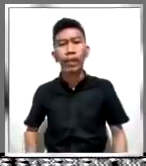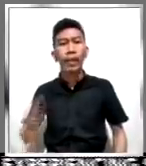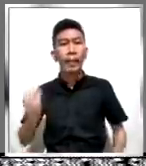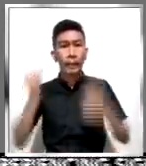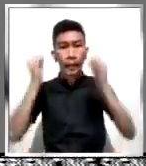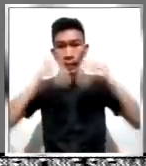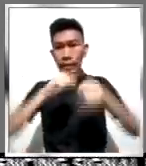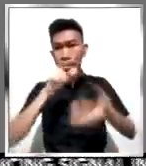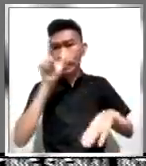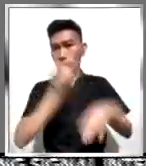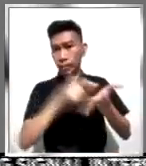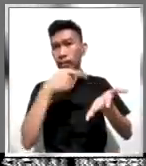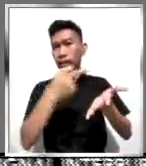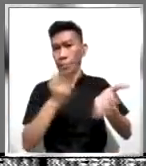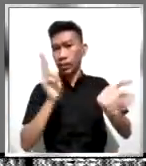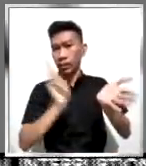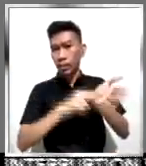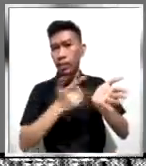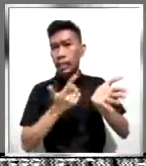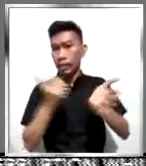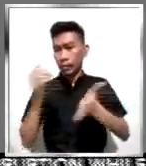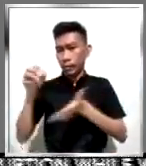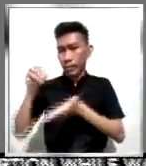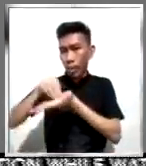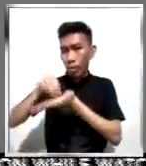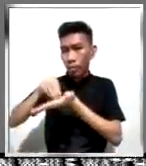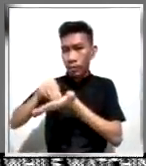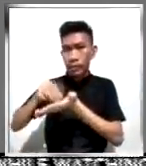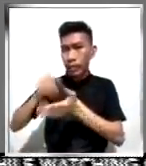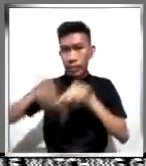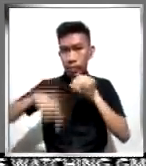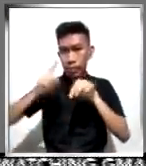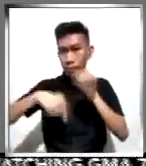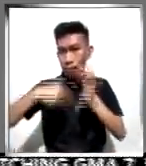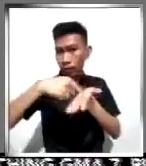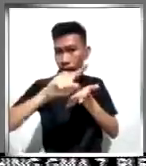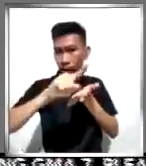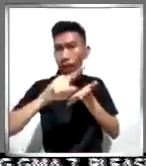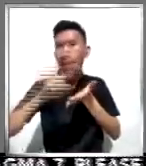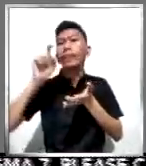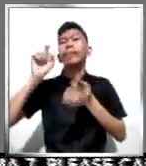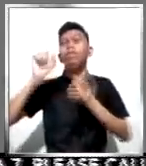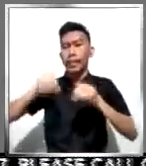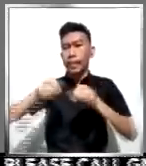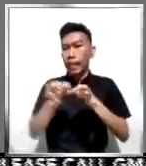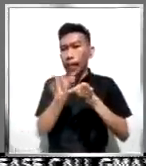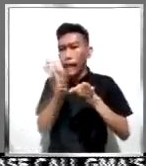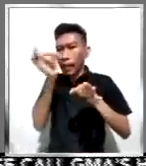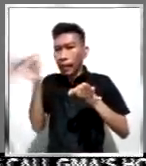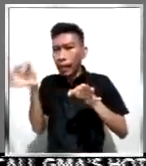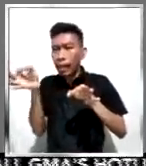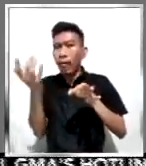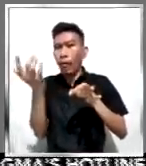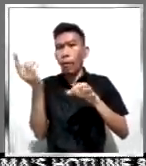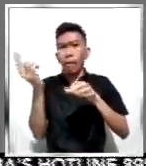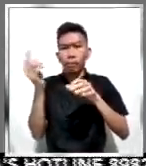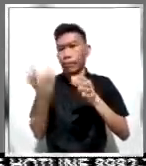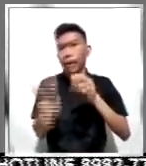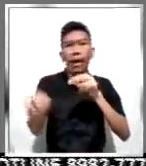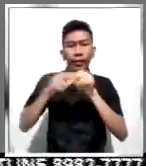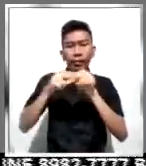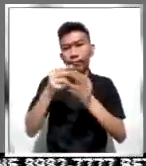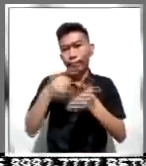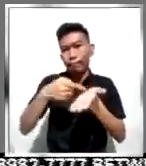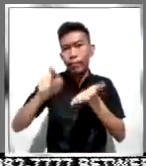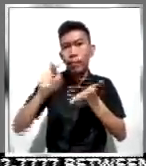na kung wala kang pambayad, pwede ka magbayad ng penalty or extension. Pero hindi naman po nakalagay sa kontrata po na may karapatan na